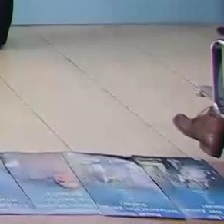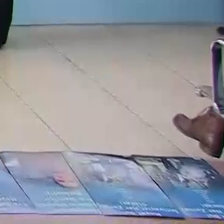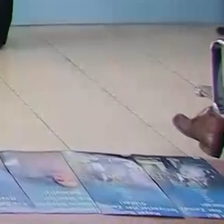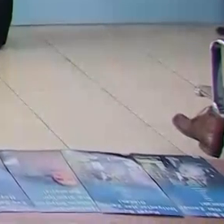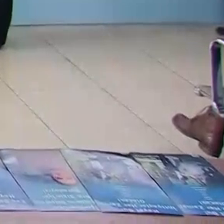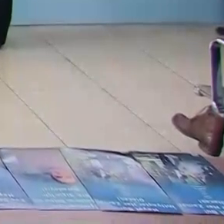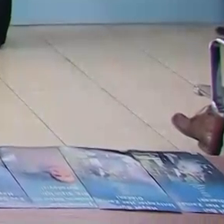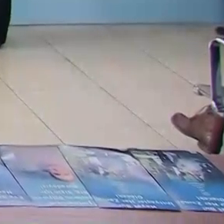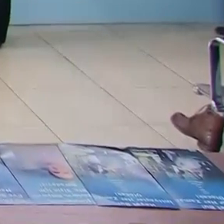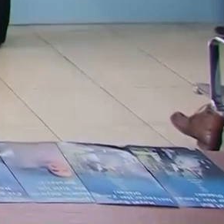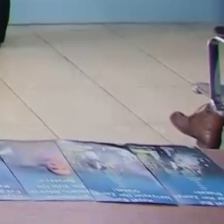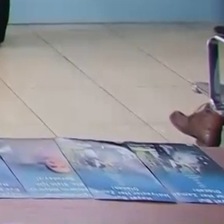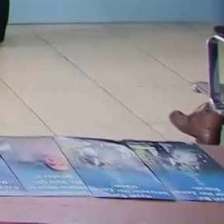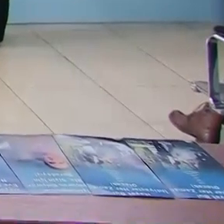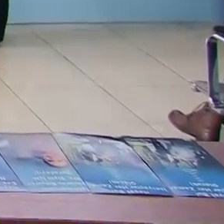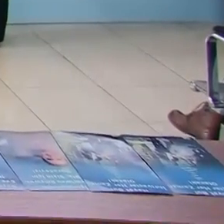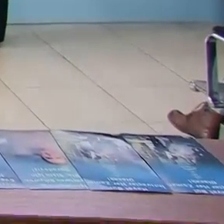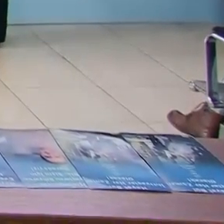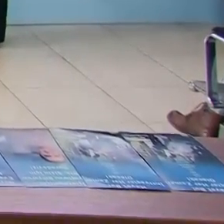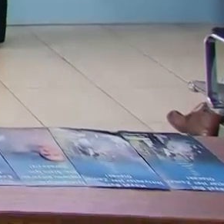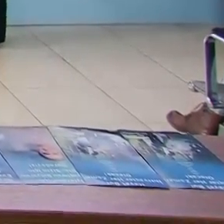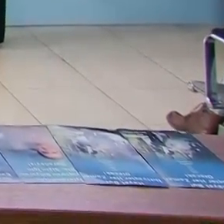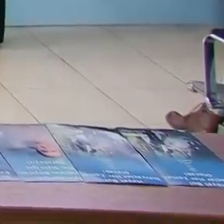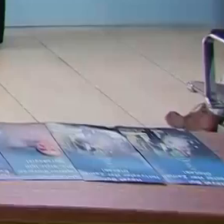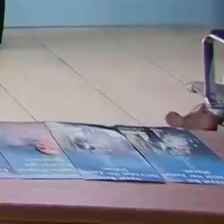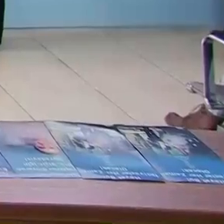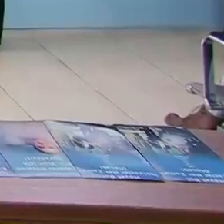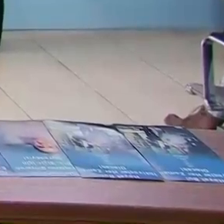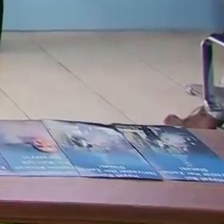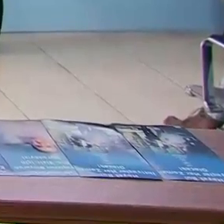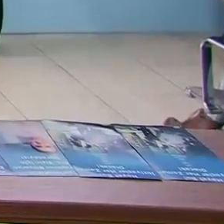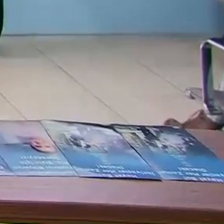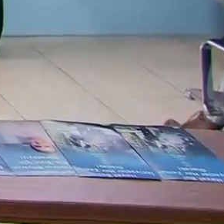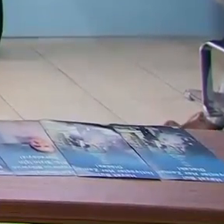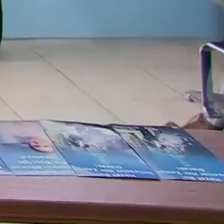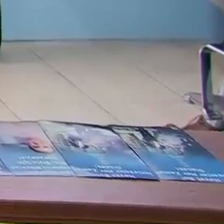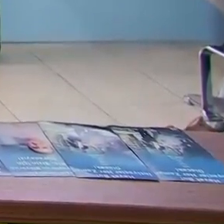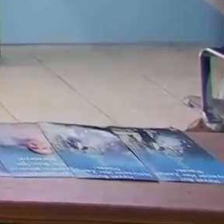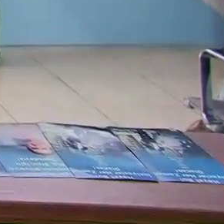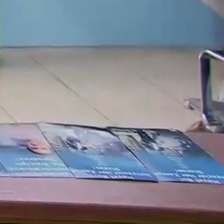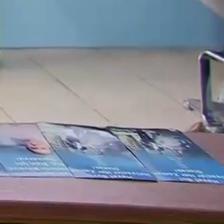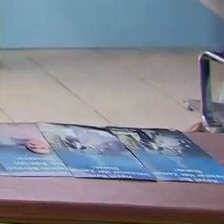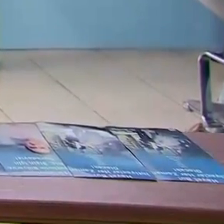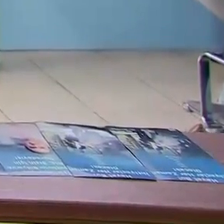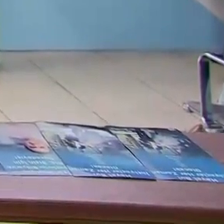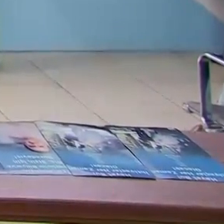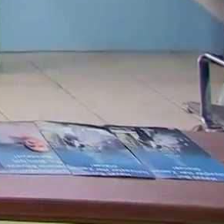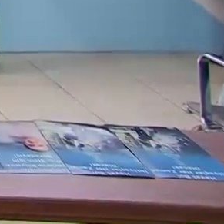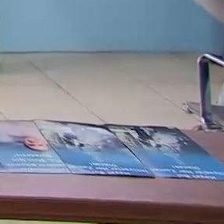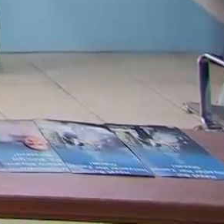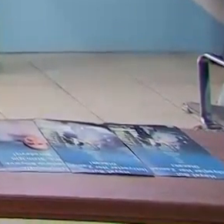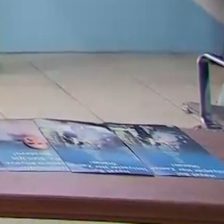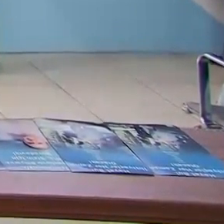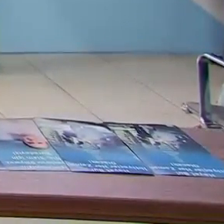Bankada rutin hareketlilik. Erdem üzerinde broşürler dizili olan masada bir telefon görüşmesi yapıyor. Tuğba ile Nurhan'ın müşterileri